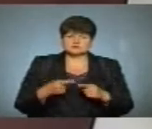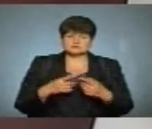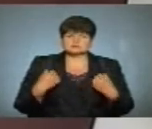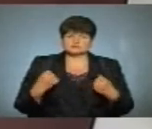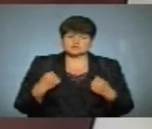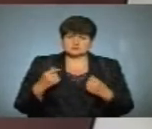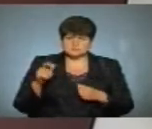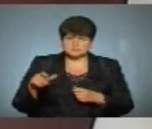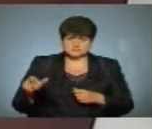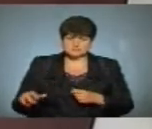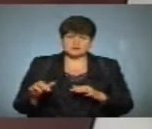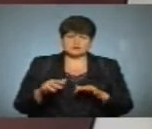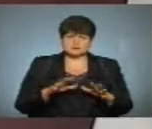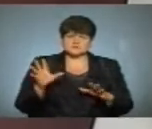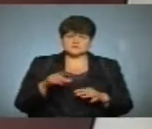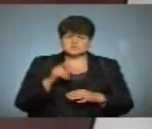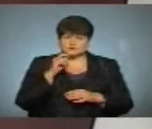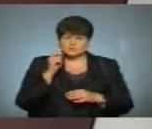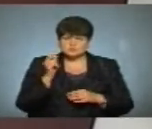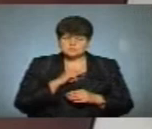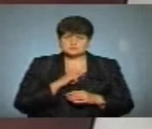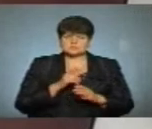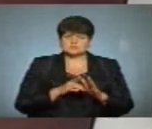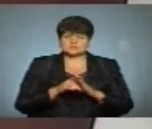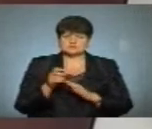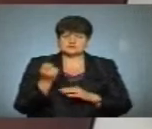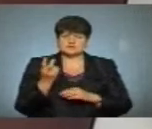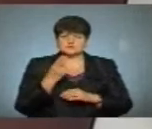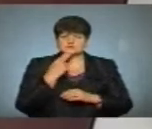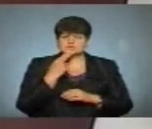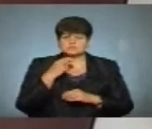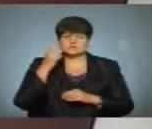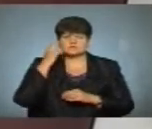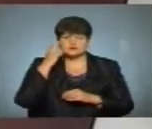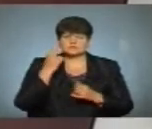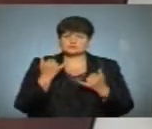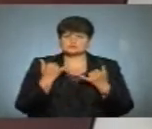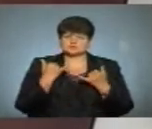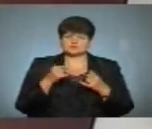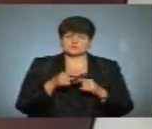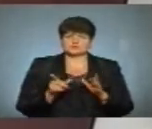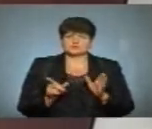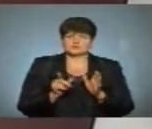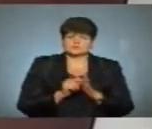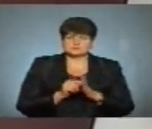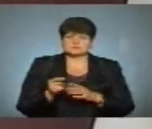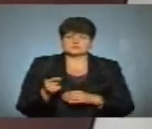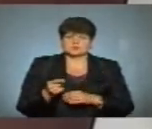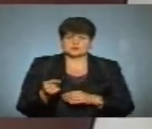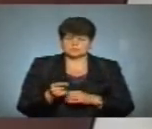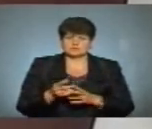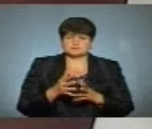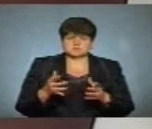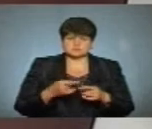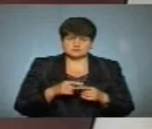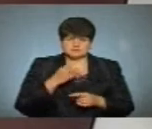Олександра Бригадир каже, акція всеукраїнська стартувала 12 червня у Києві. Сьогодні до неї долучився Тернопіль. Більше про